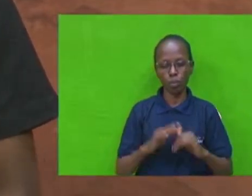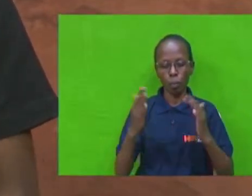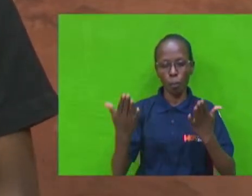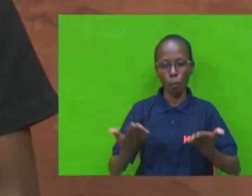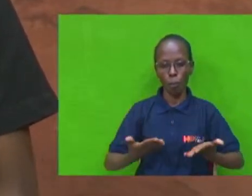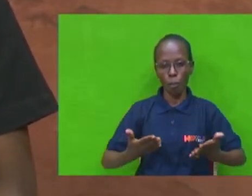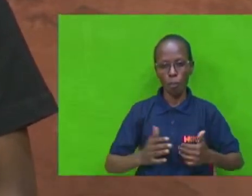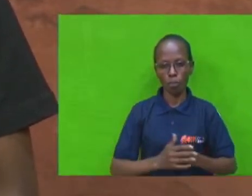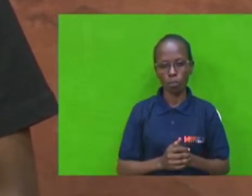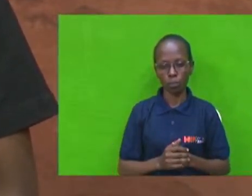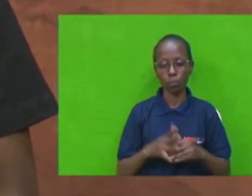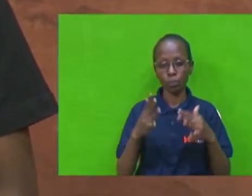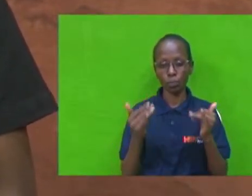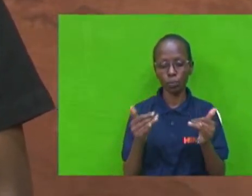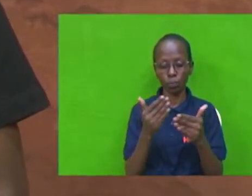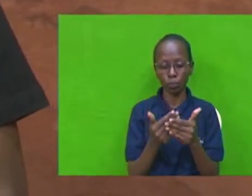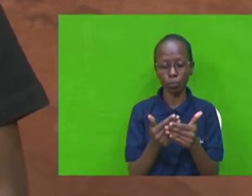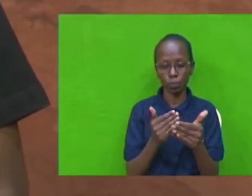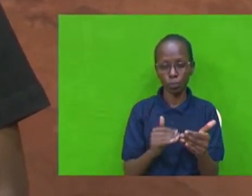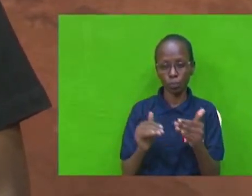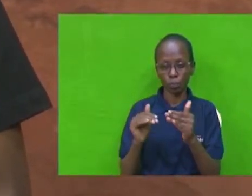sana. Basi kabla niweze